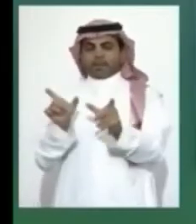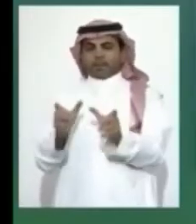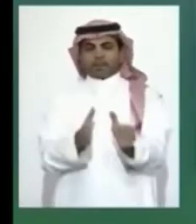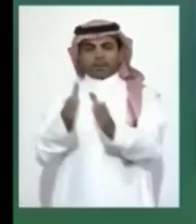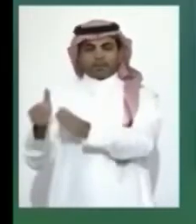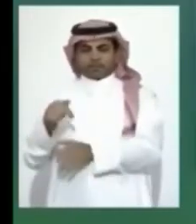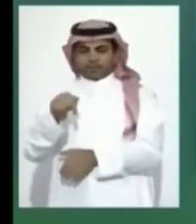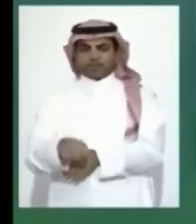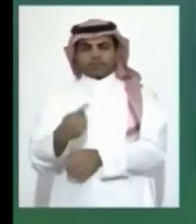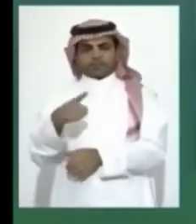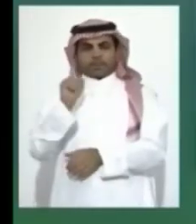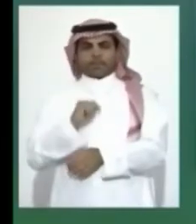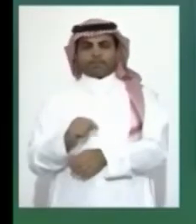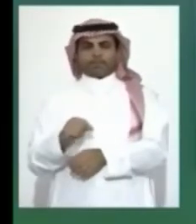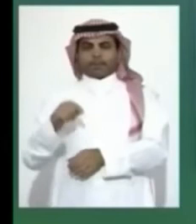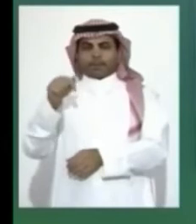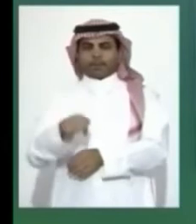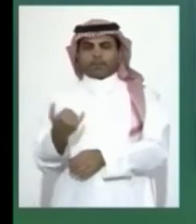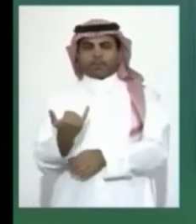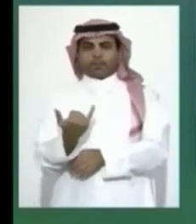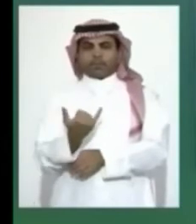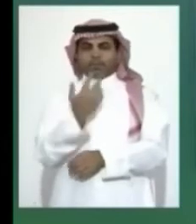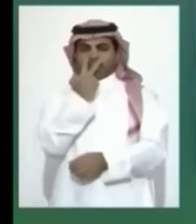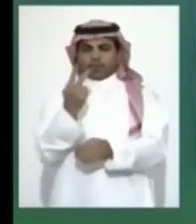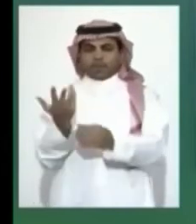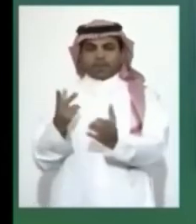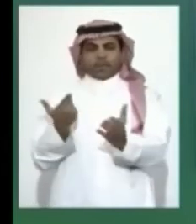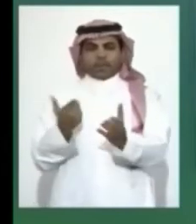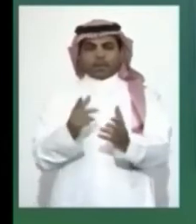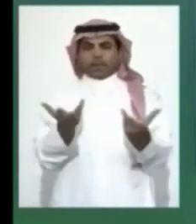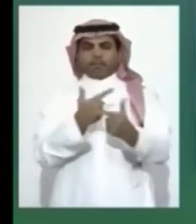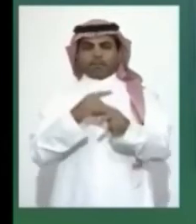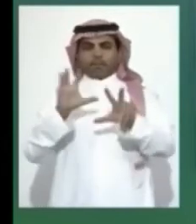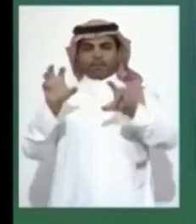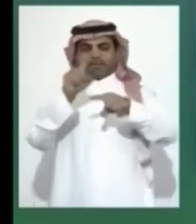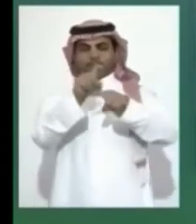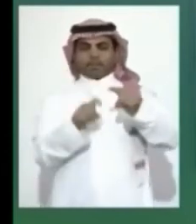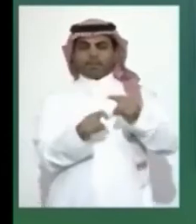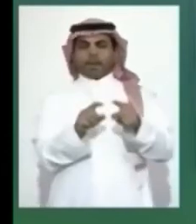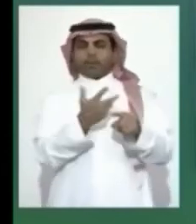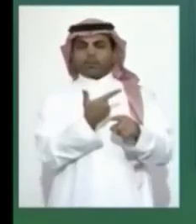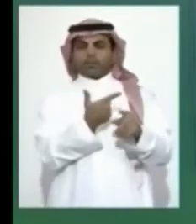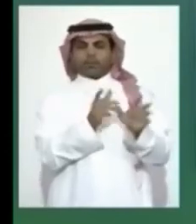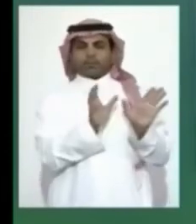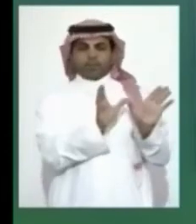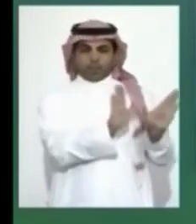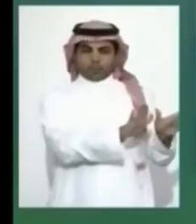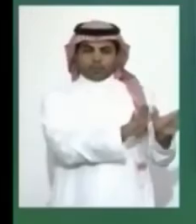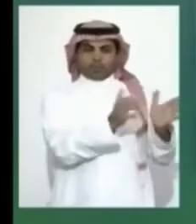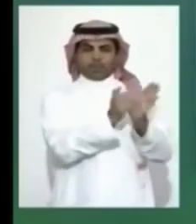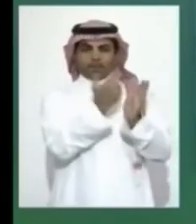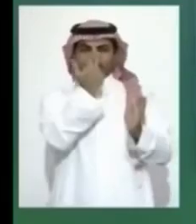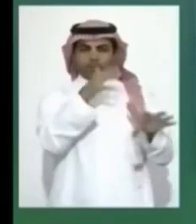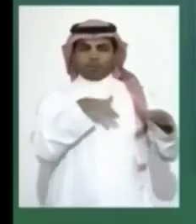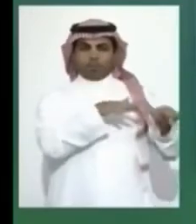وبالتالي نعم الخطوتين موجودتين ولهم نسبة كبيرة تقارب 80% بل تزيد ما بين محاجر أو أحياء